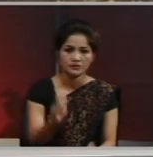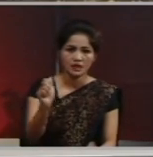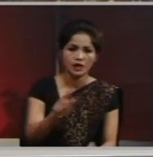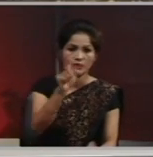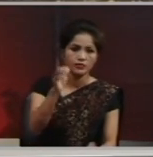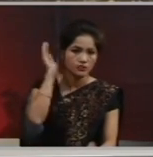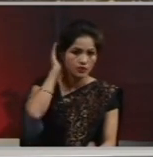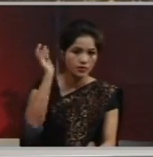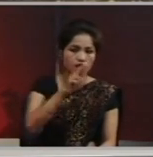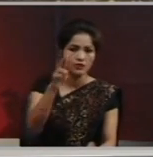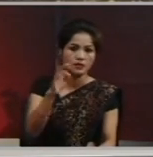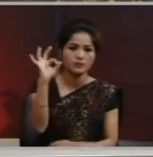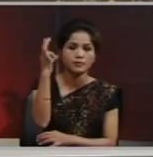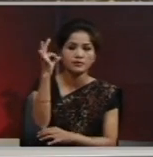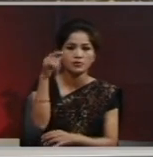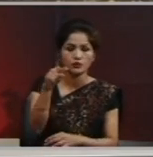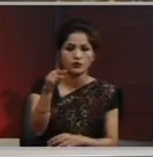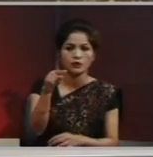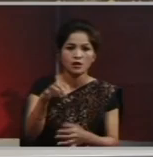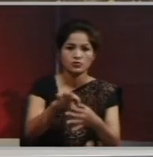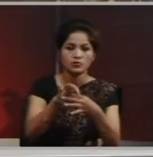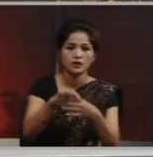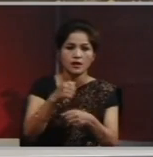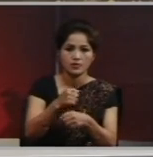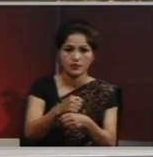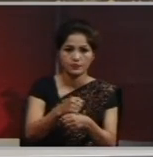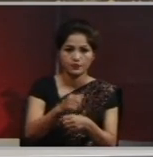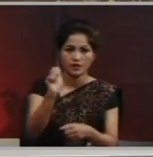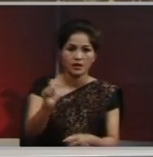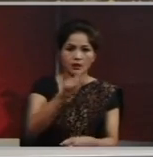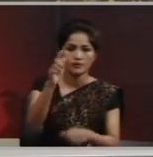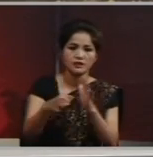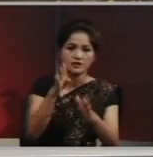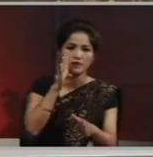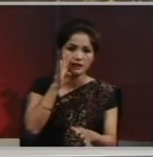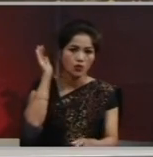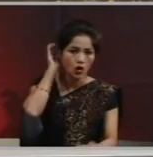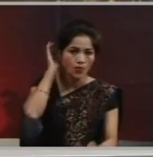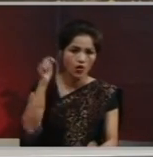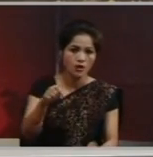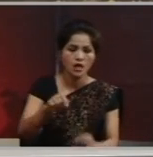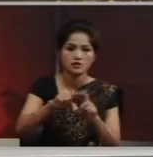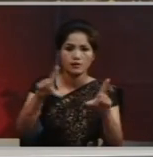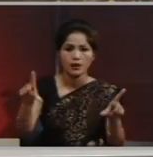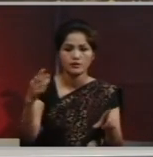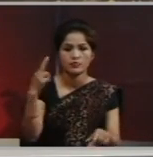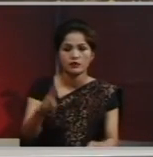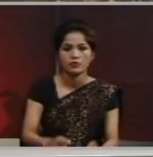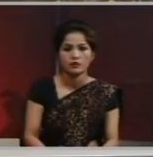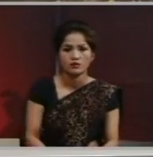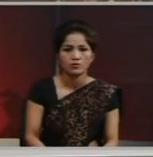एभेन्युज खबर र नेपाल राष्ट्रिय बहिरा महासङ्घको सहकार्यमा एभेन्युज साङ्केतिक भाषाको खबर अहिलेलाई यति